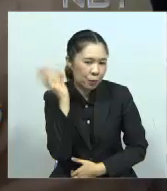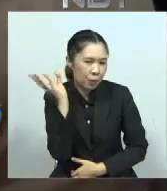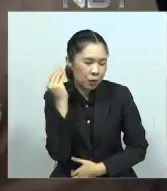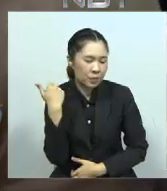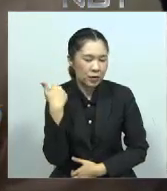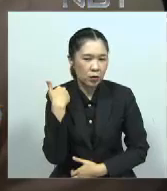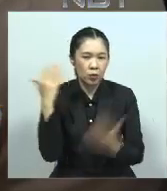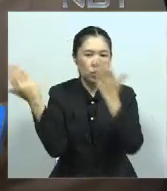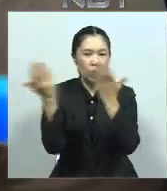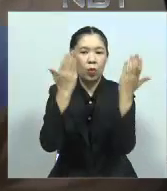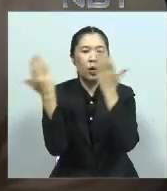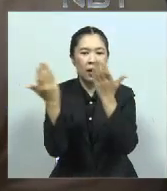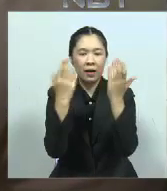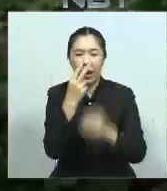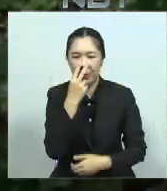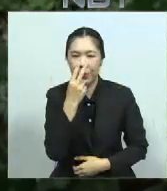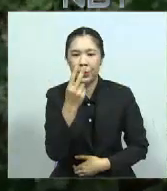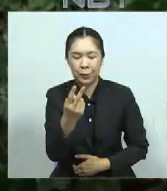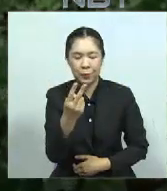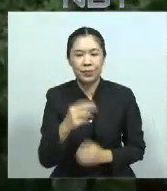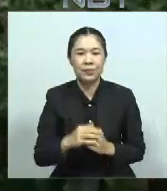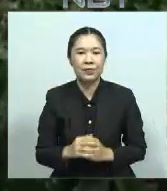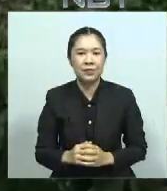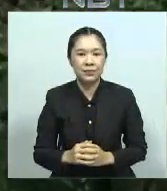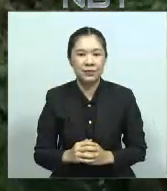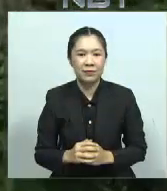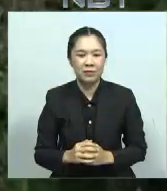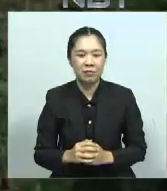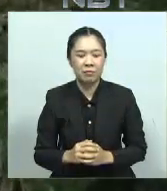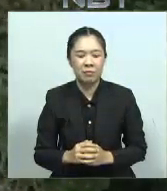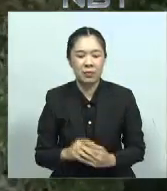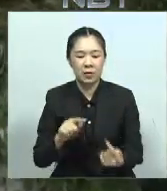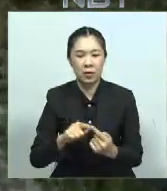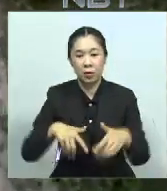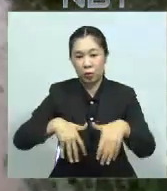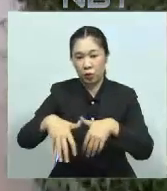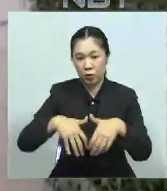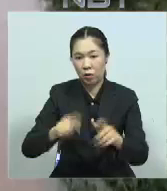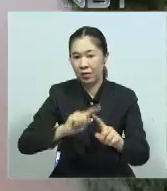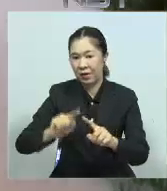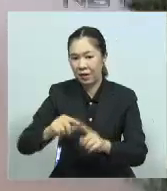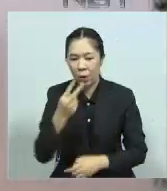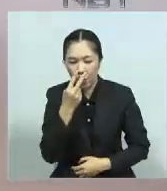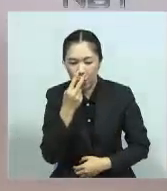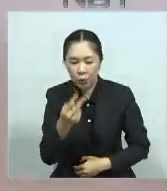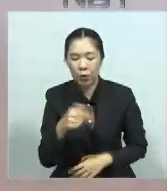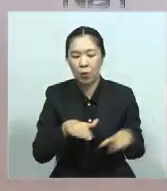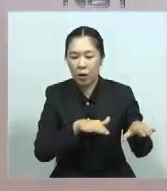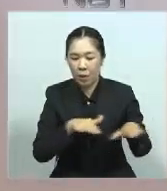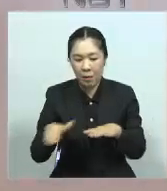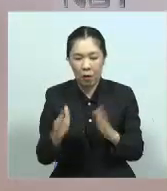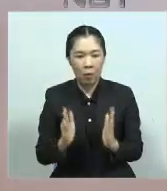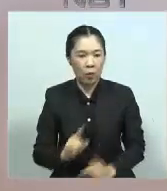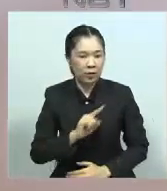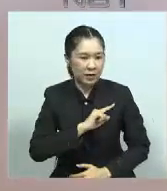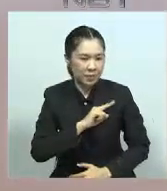พยากรณ์อากาศจากกรมอุตุนิยมวิทยากันอย่างใกล้ชิดให้องค์กรปกครองส่วนท้องถิ่นทุกแห่งตรวจสอบความพร้อมของเจ้าหน้า